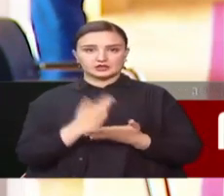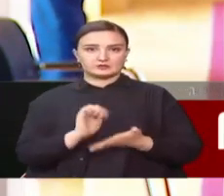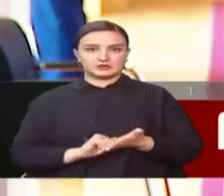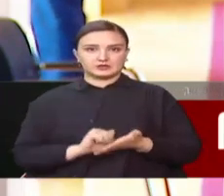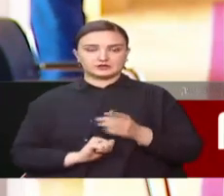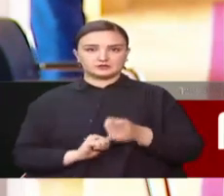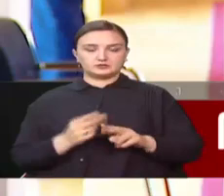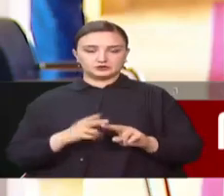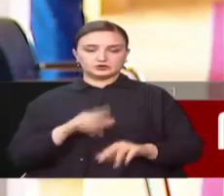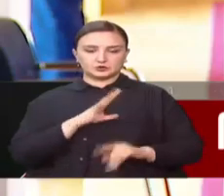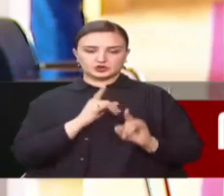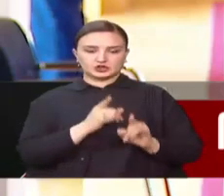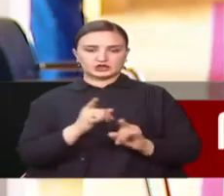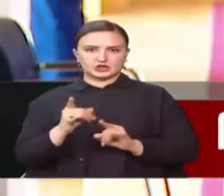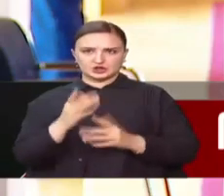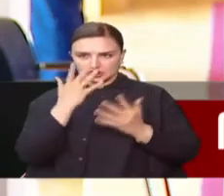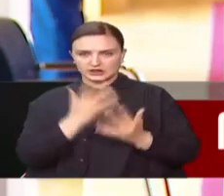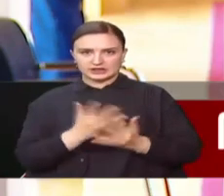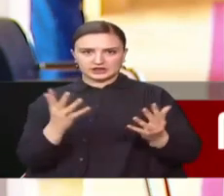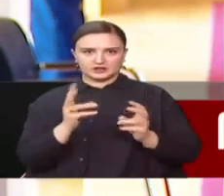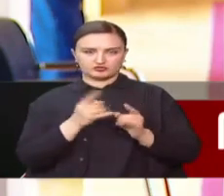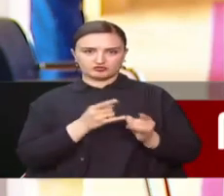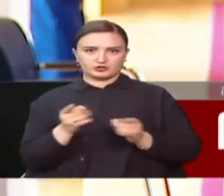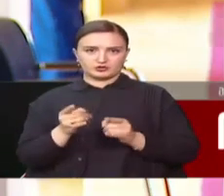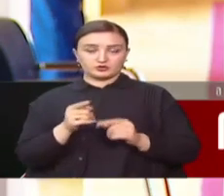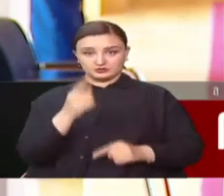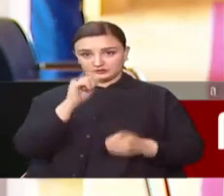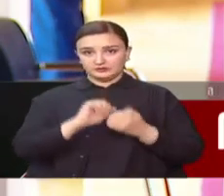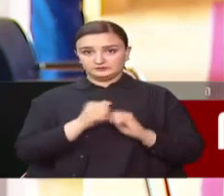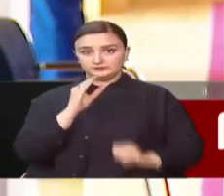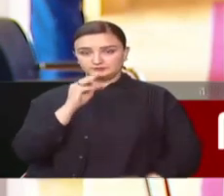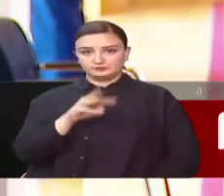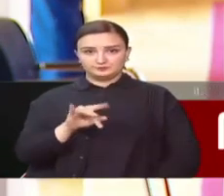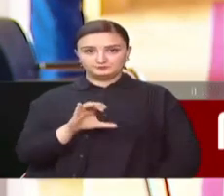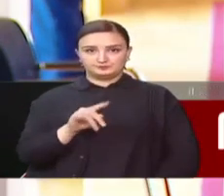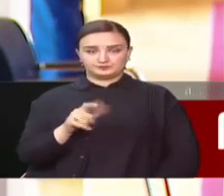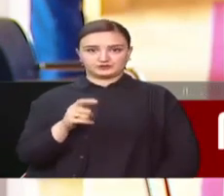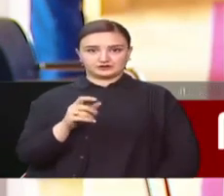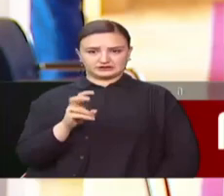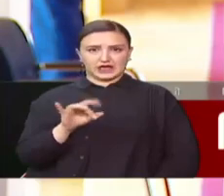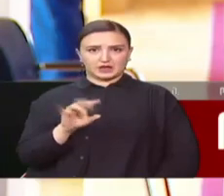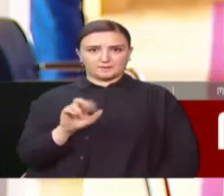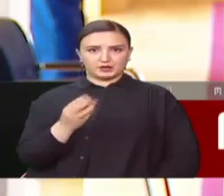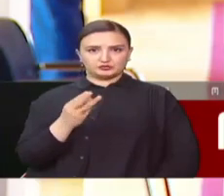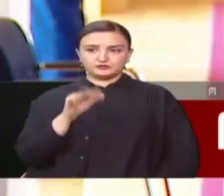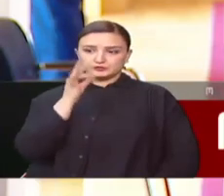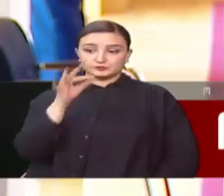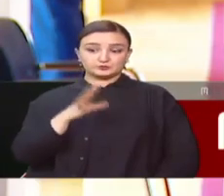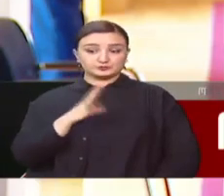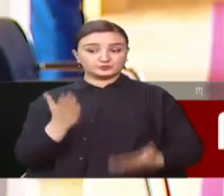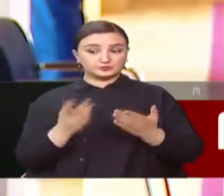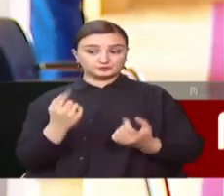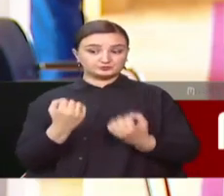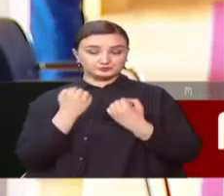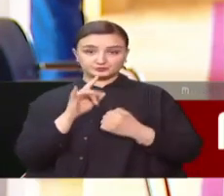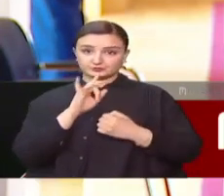мизези, если хо шантажирия, кланис мхридент, кен гахсо тайру дусат мурусидзе мимарта гариба шул шехудразе, там тут кен хо чуэнер дагу